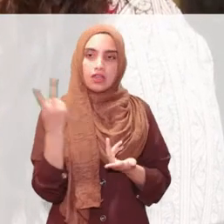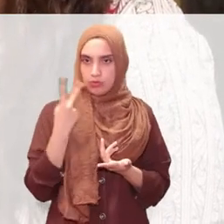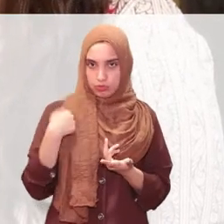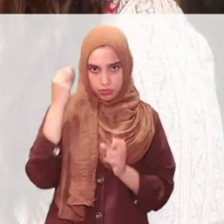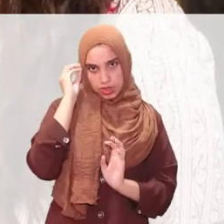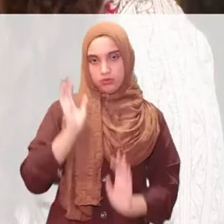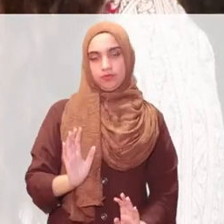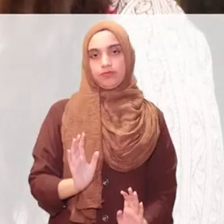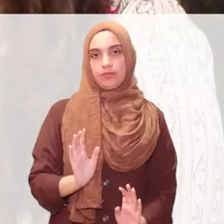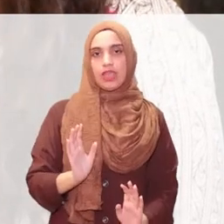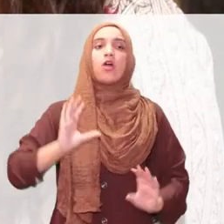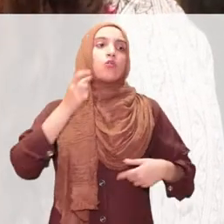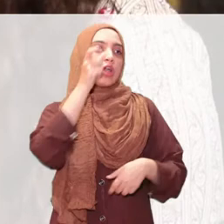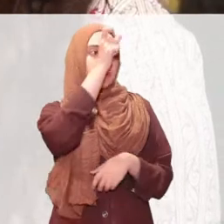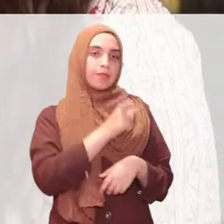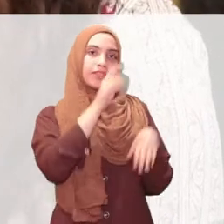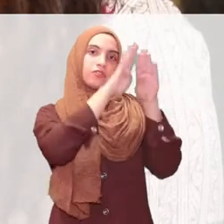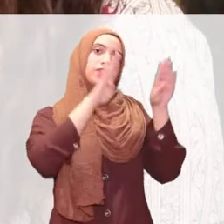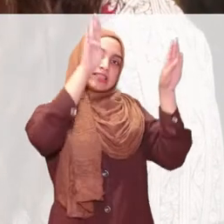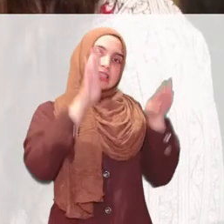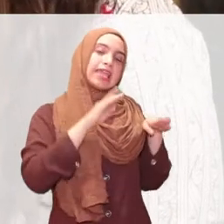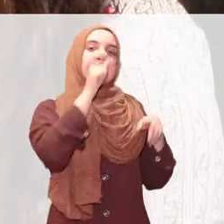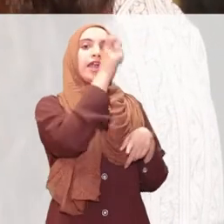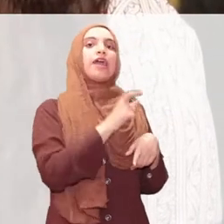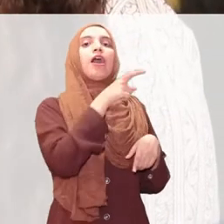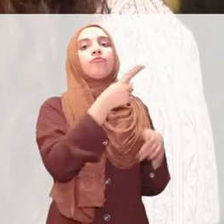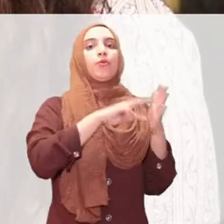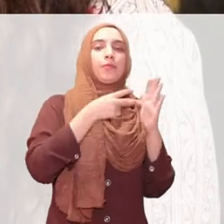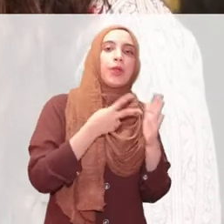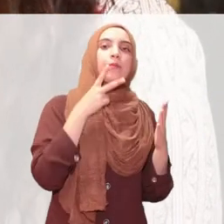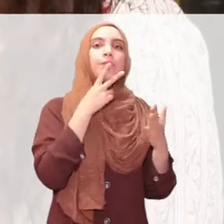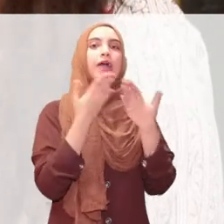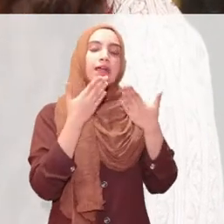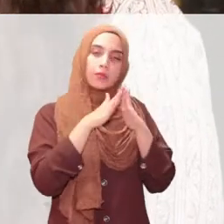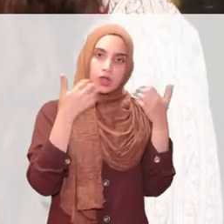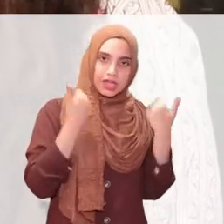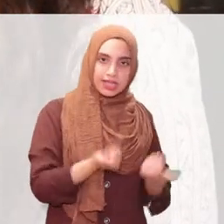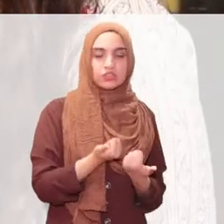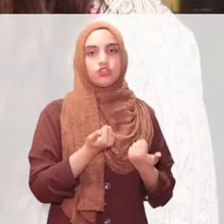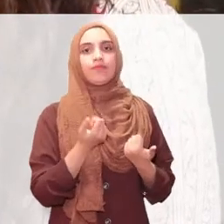एंड ओंस केम बैक पाकिस्तान लौटे पूर्व वर्ल्ड